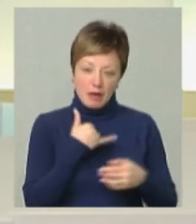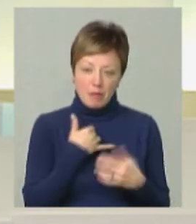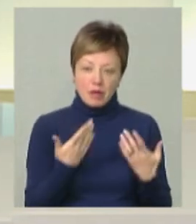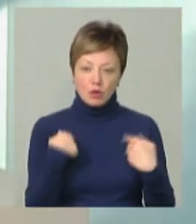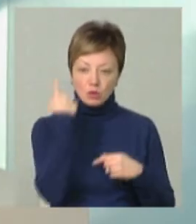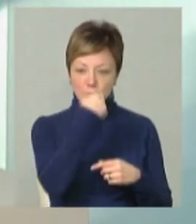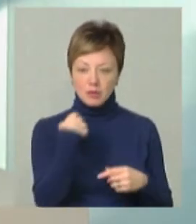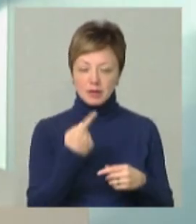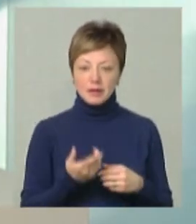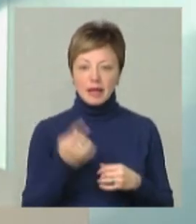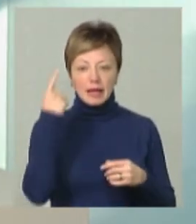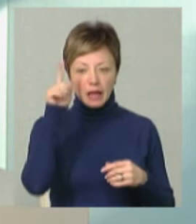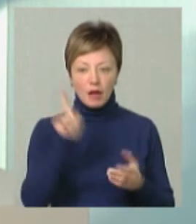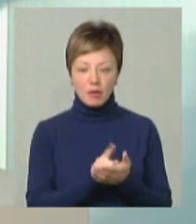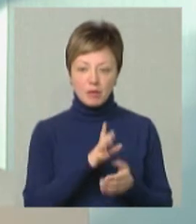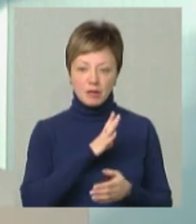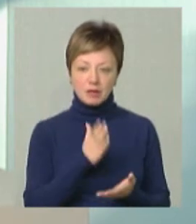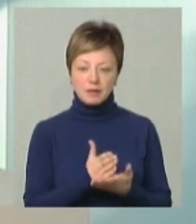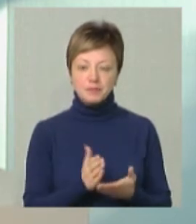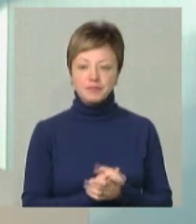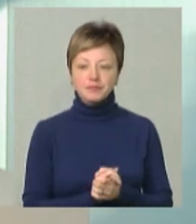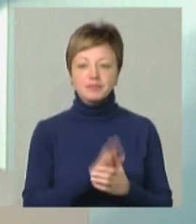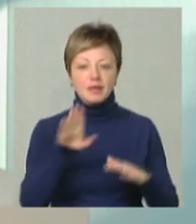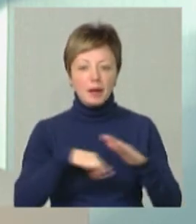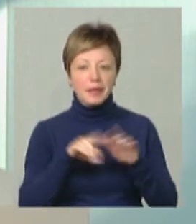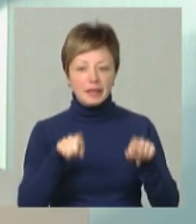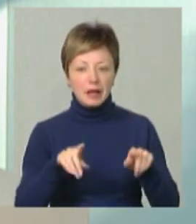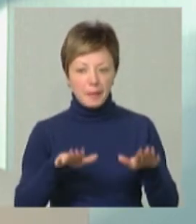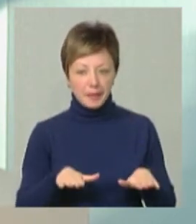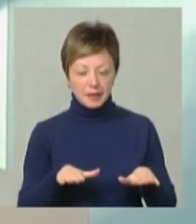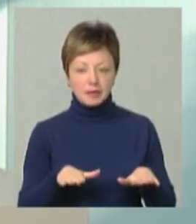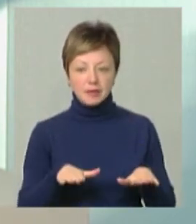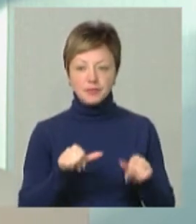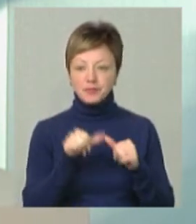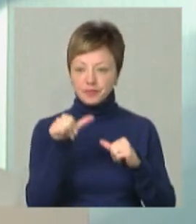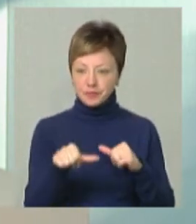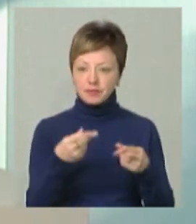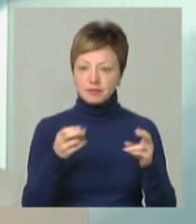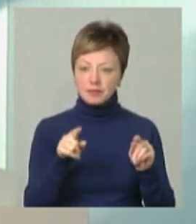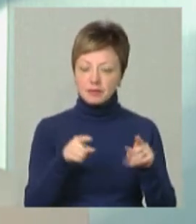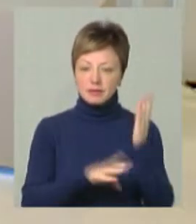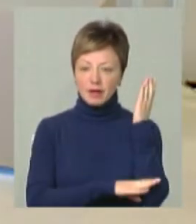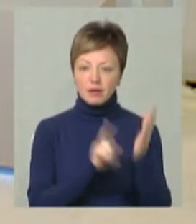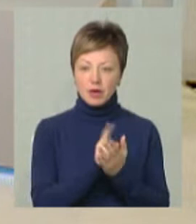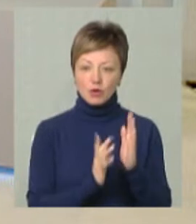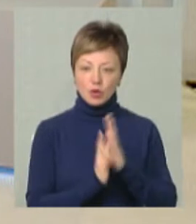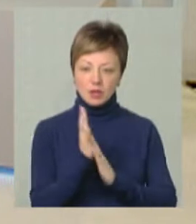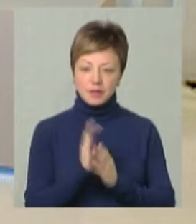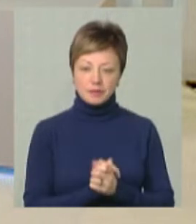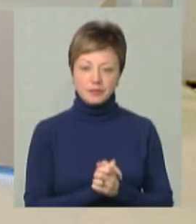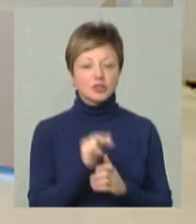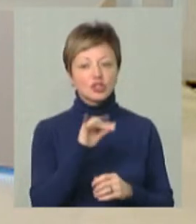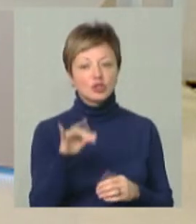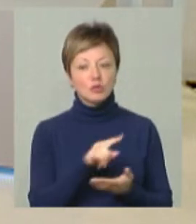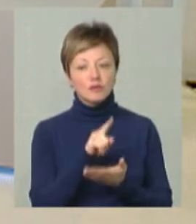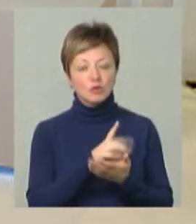особисто, має мати ідею. І має мати і під те місце окреме, де ці дерева мають рости. Чи